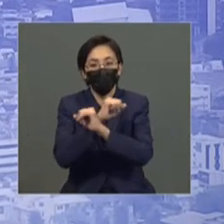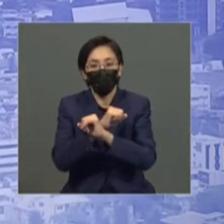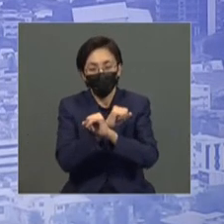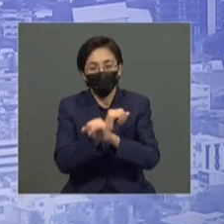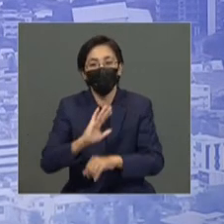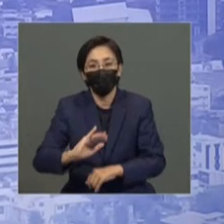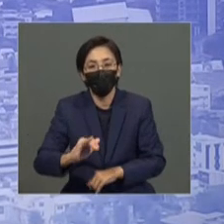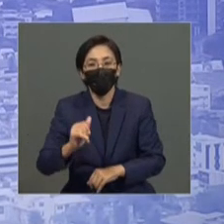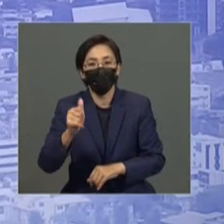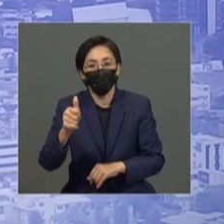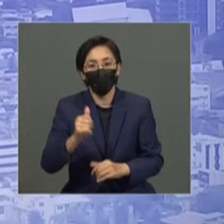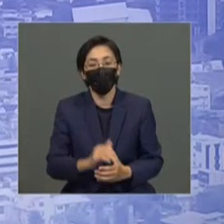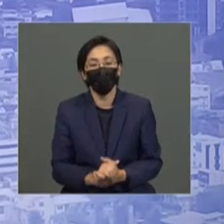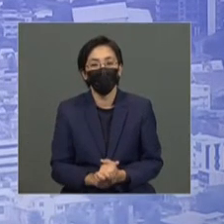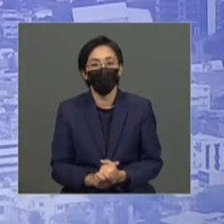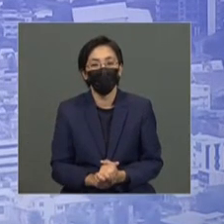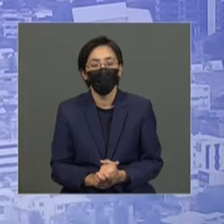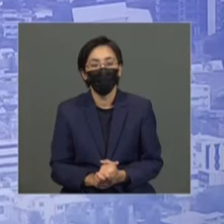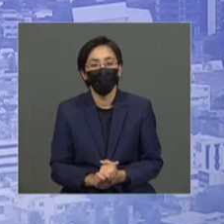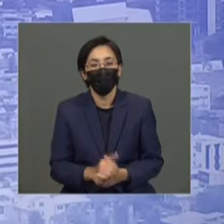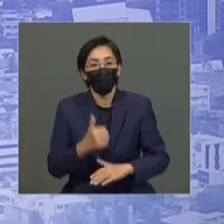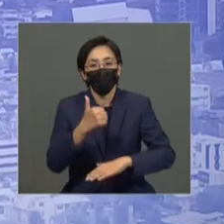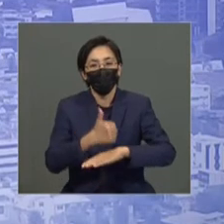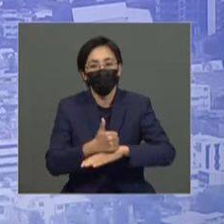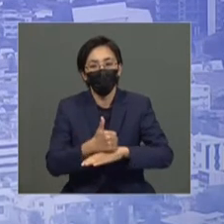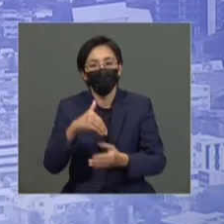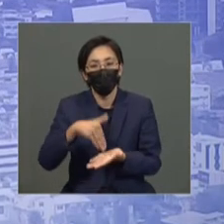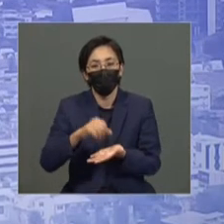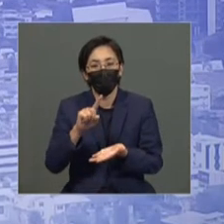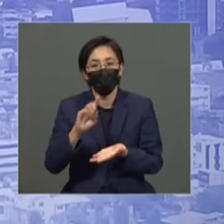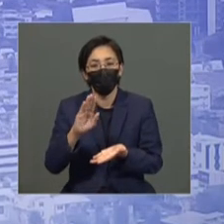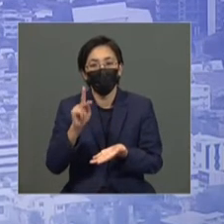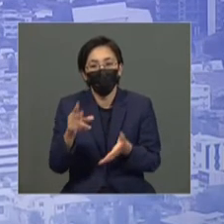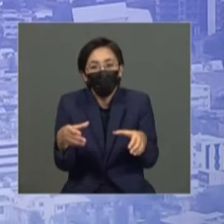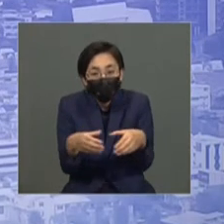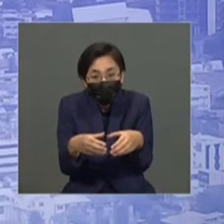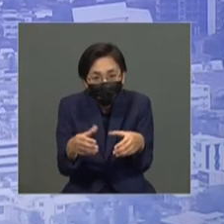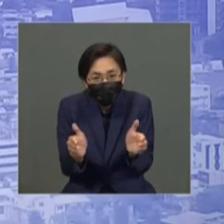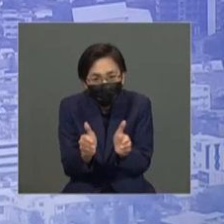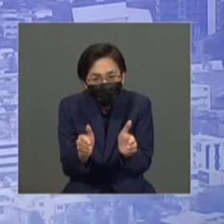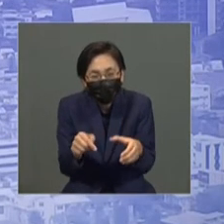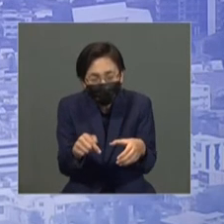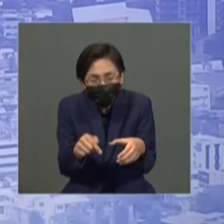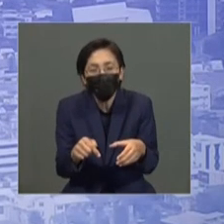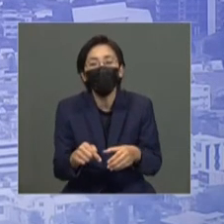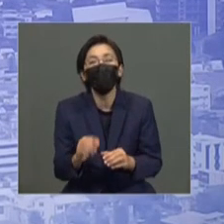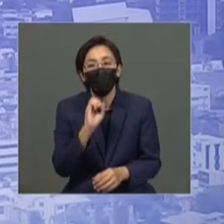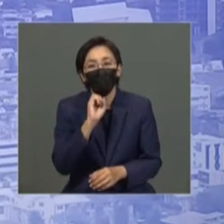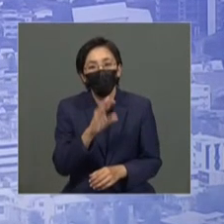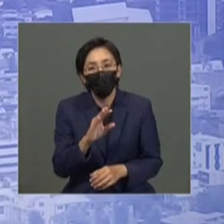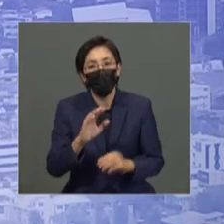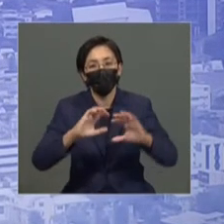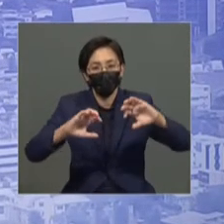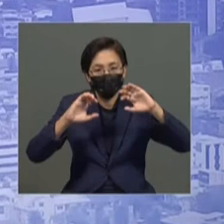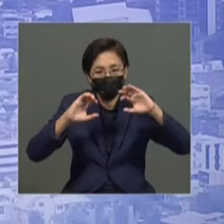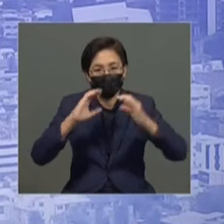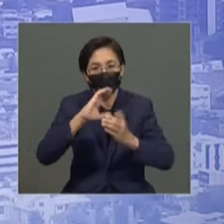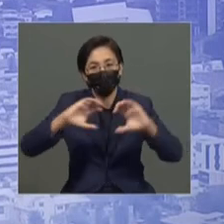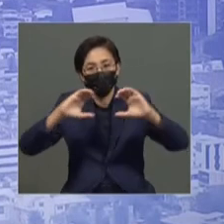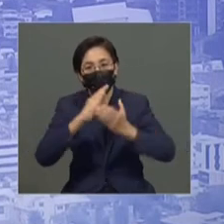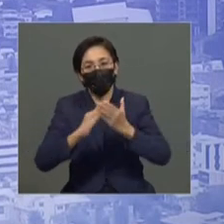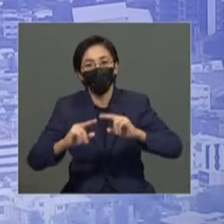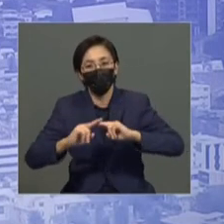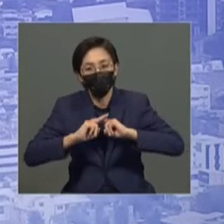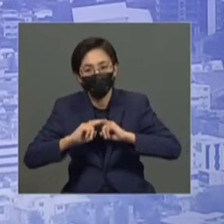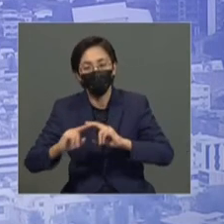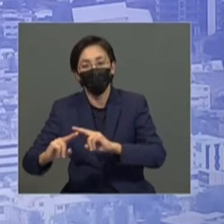ดียิ่งขึ้นทางท่านผอ.สบค.ชุดเล็กฝากมายังหน่วยราชการรวมทั้งรัฐวิสาหกิจเ